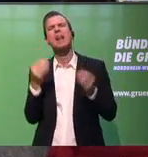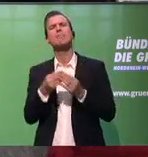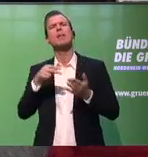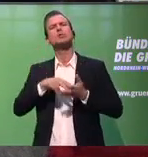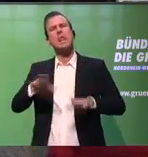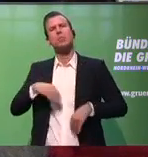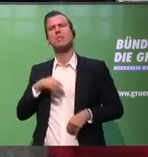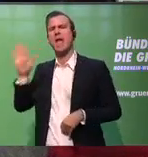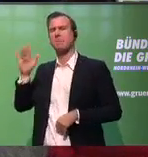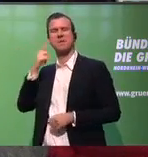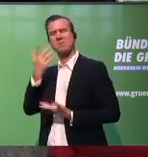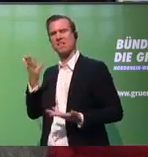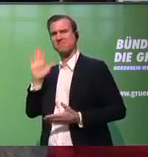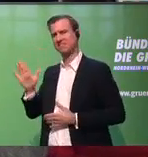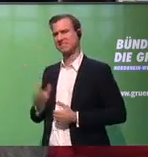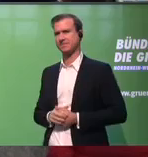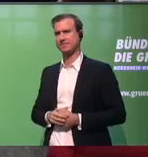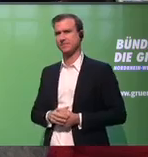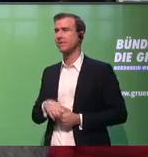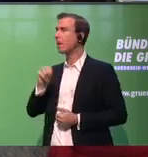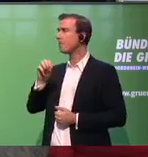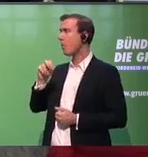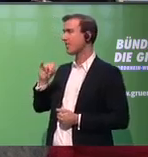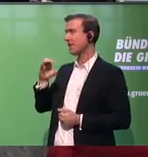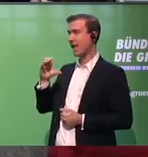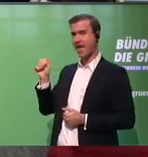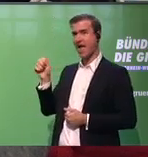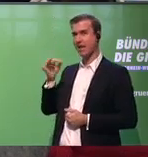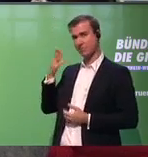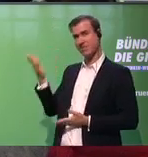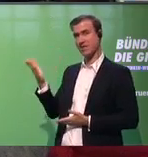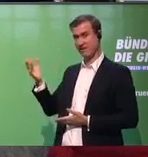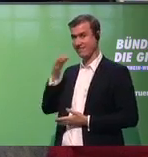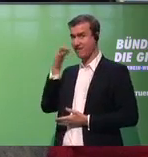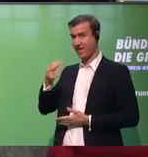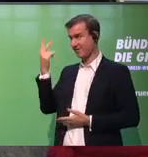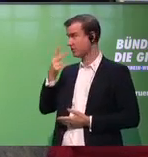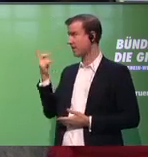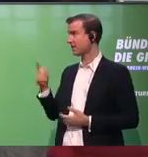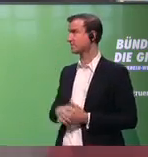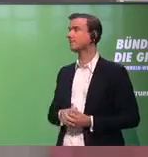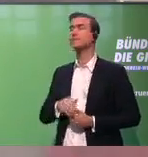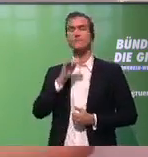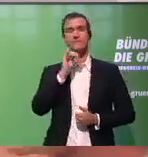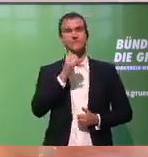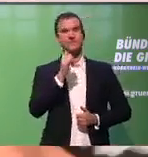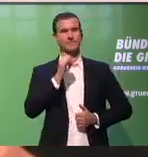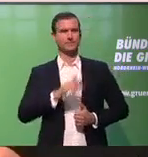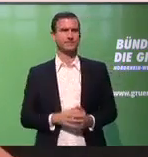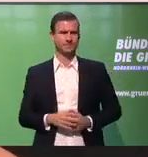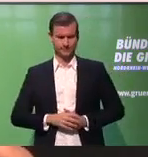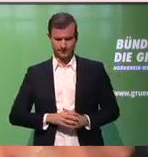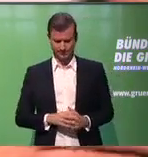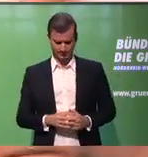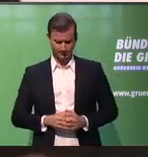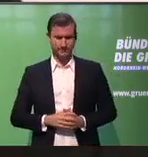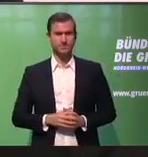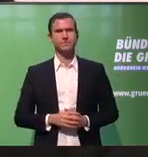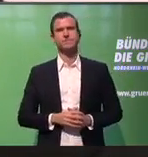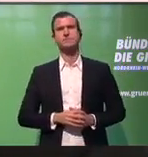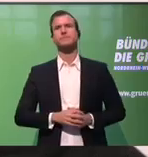dazu. Monika, bitte. Hattest du die Fragen verstanden? Ja. Okay. Questo?